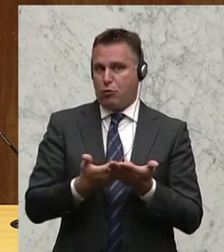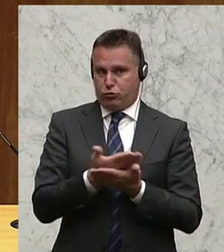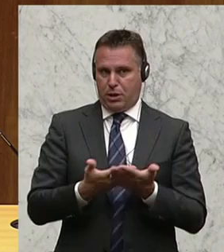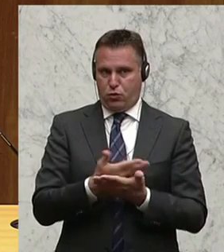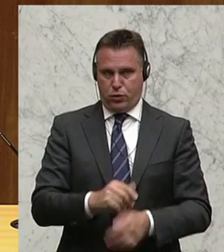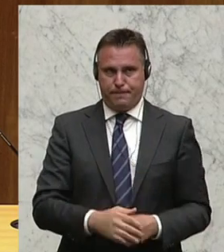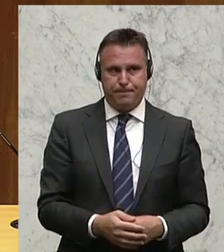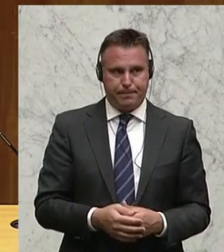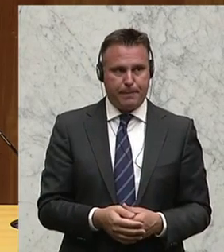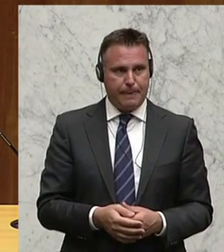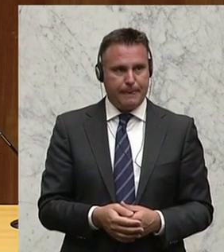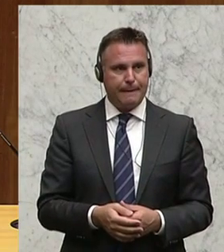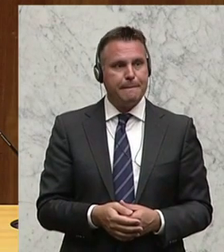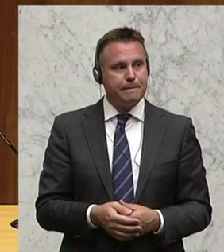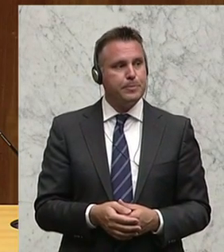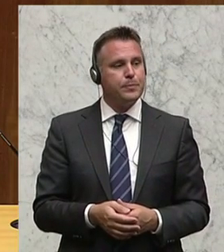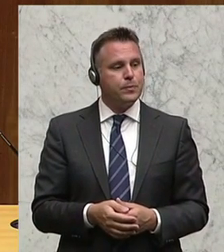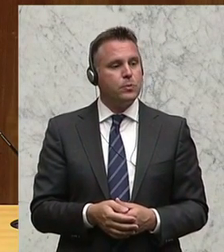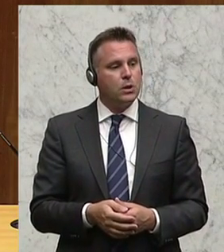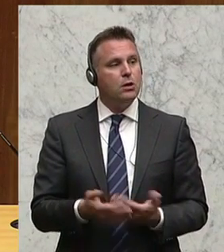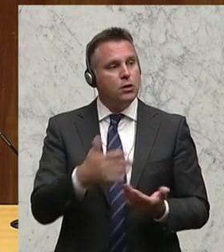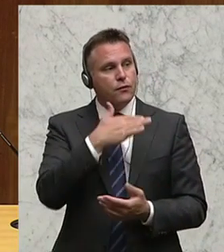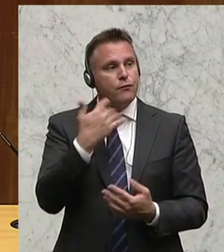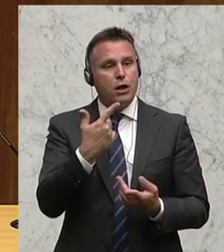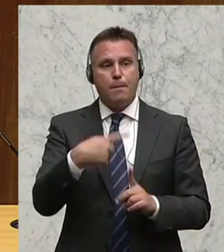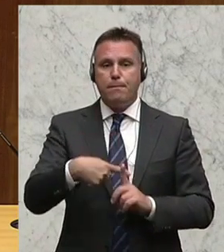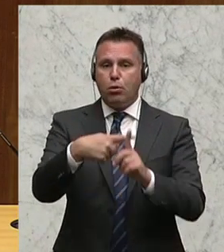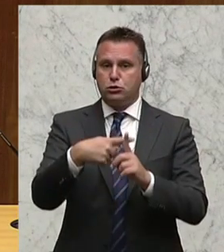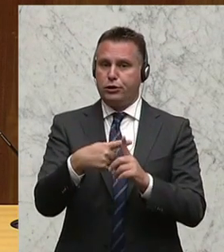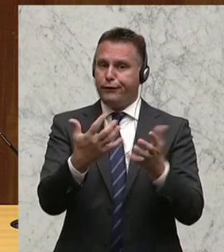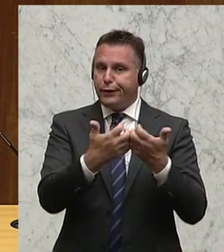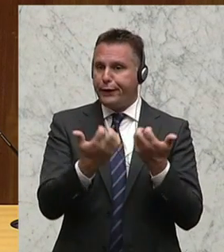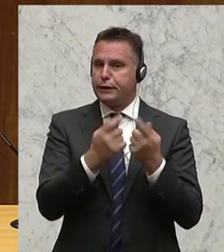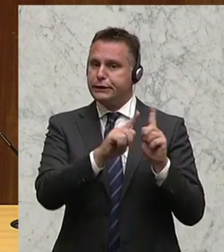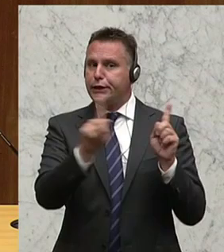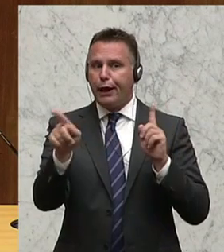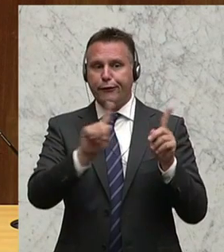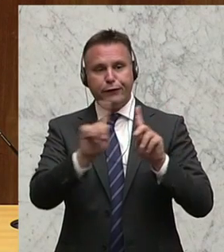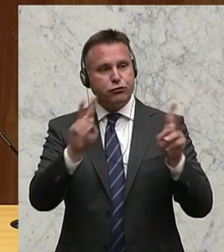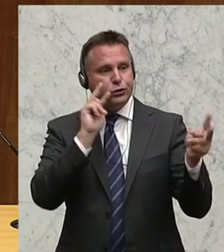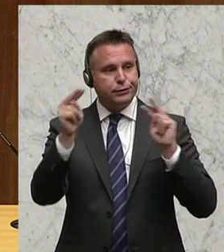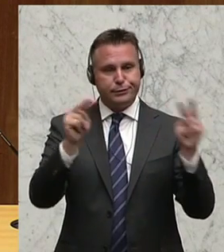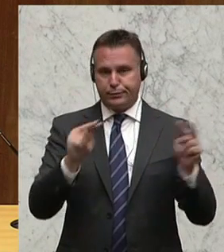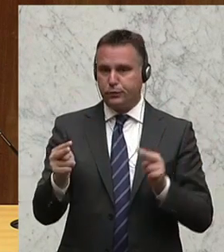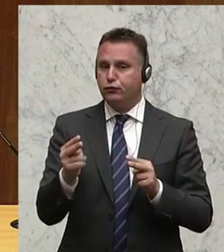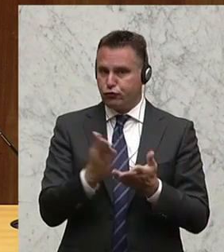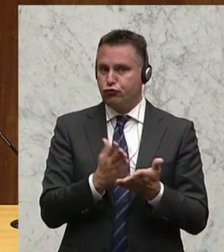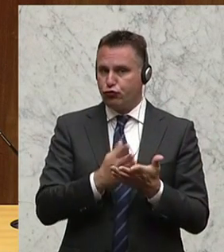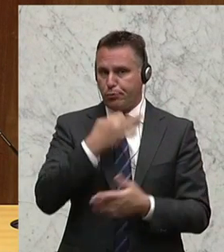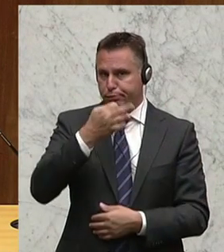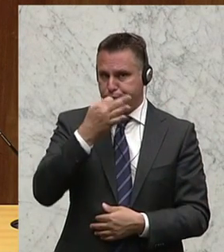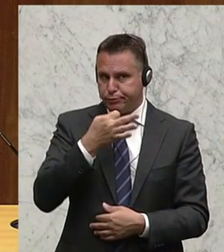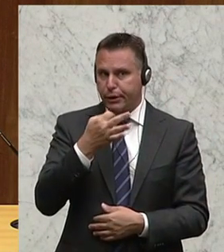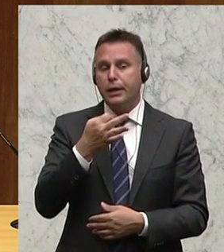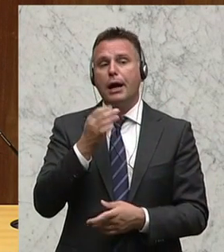Viele positive Aspekte, die auch heute schon eingehend erläutert wurden, allerdings, und auch